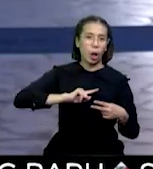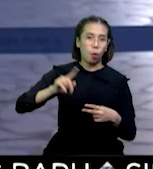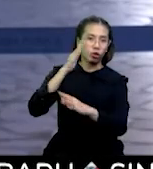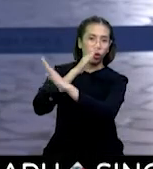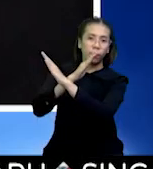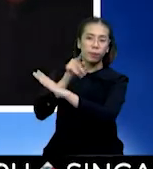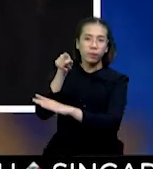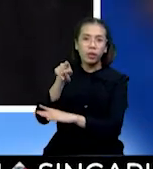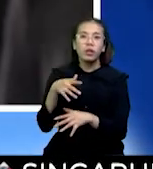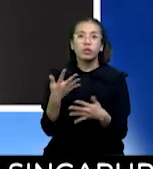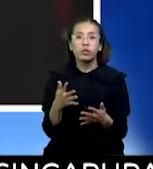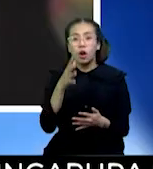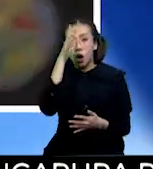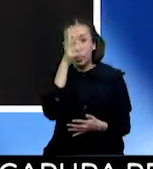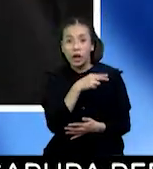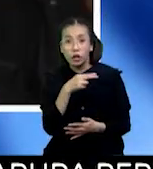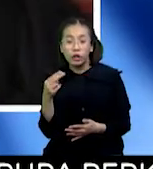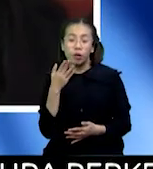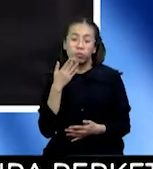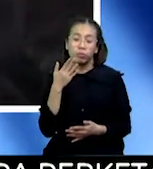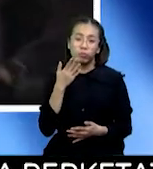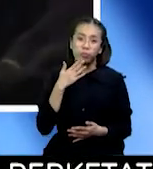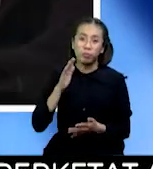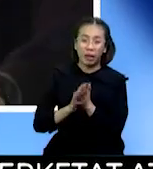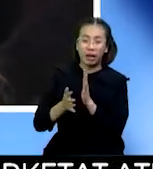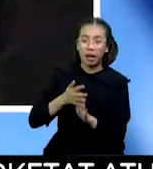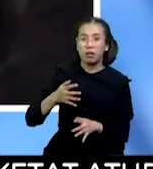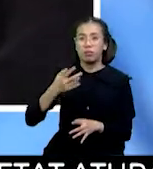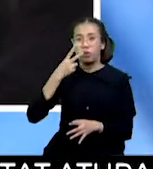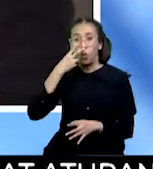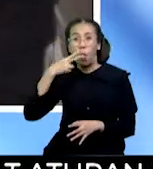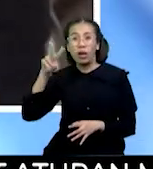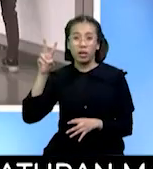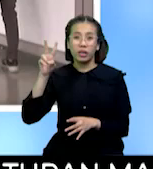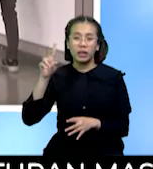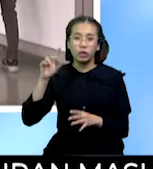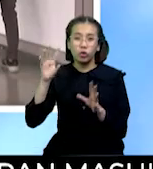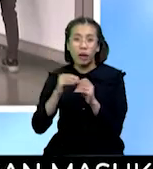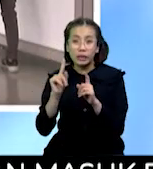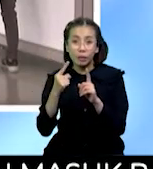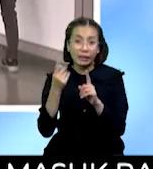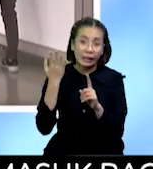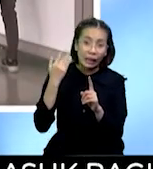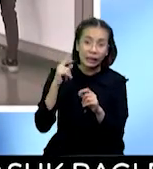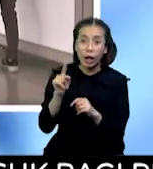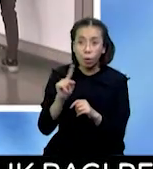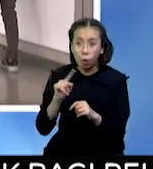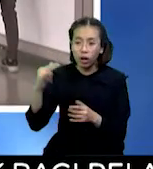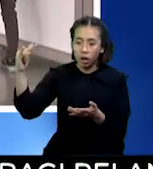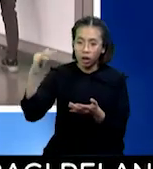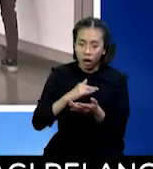negara Indonesia yang memiliki riwayat perjalanan atau riwayat berkunjung dari 11 negara tersebut masih diperbolehkan masuk namun